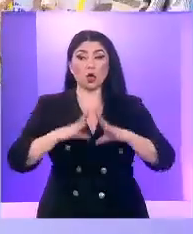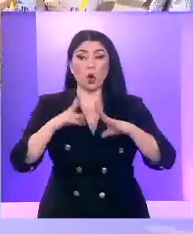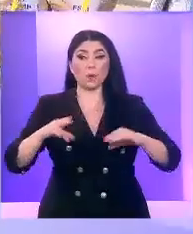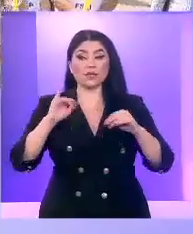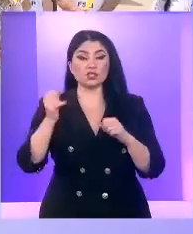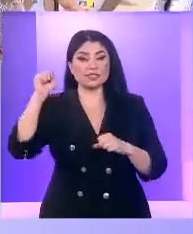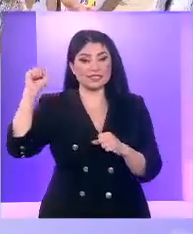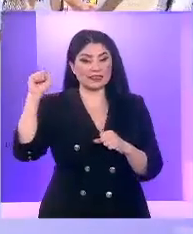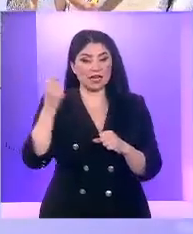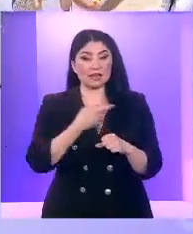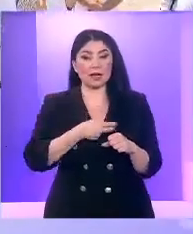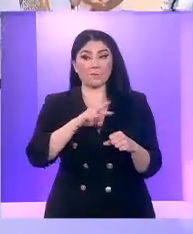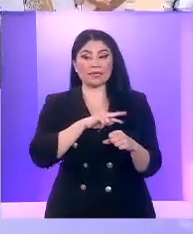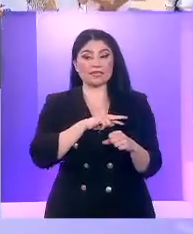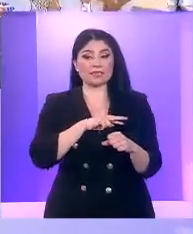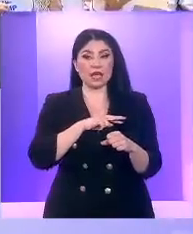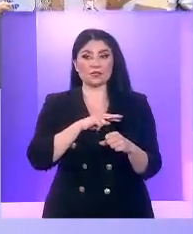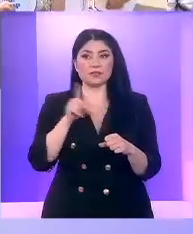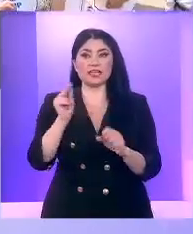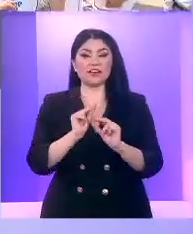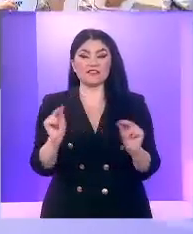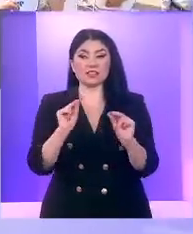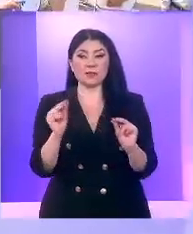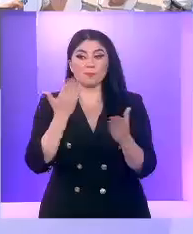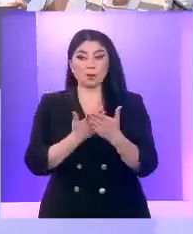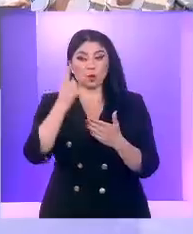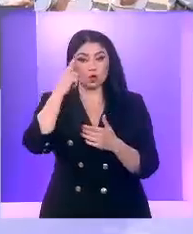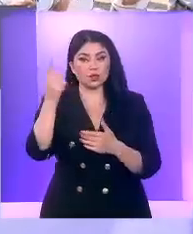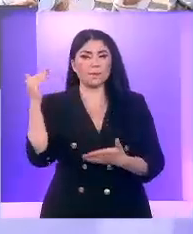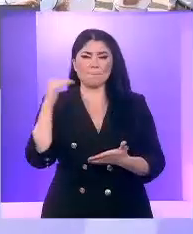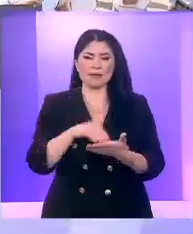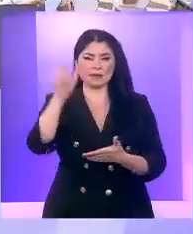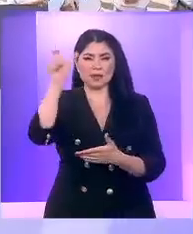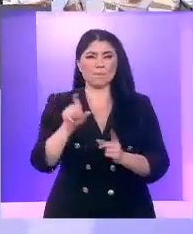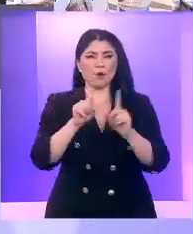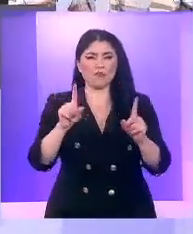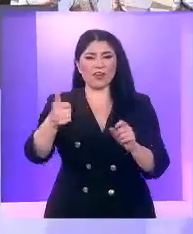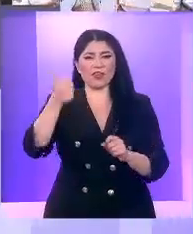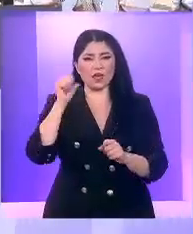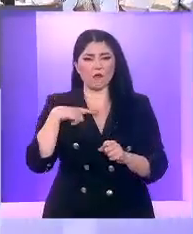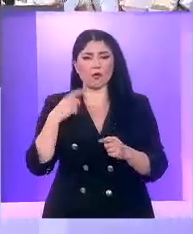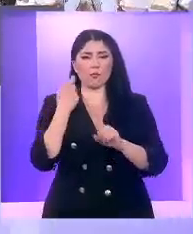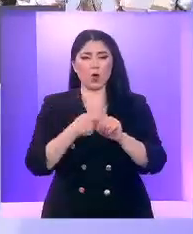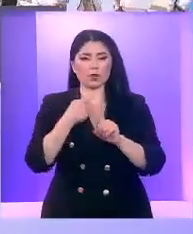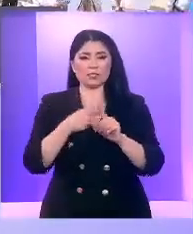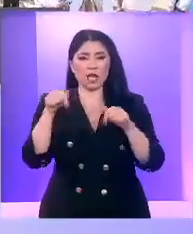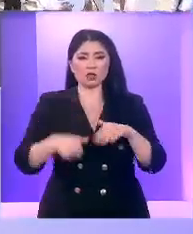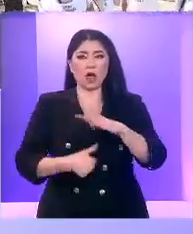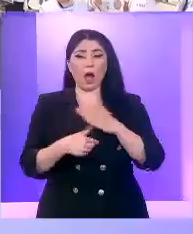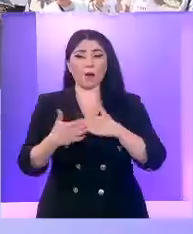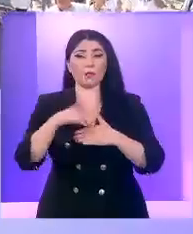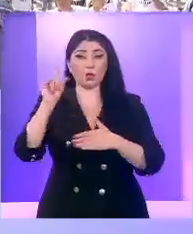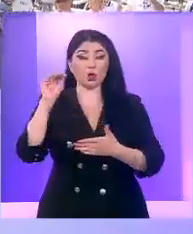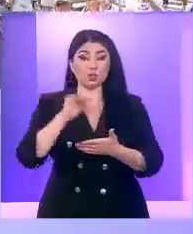și sindicatele, reprezentanții sindicatelor din învățământ, pentru că știm, mii de profesori au protestat aici în capitală,